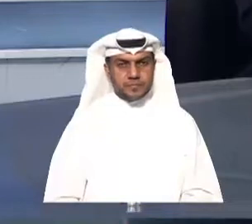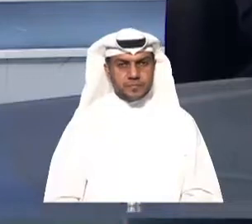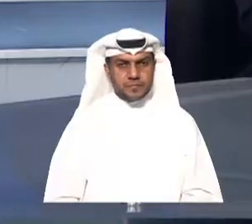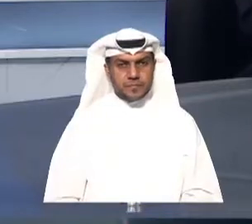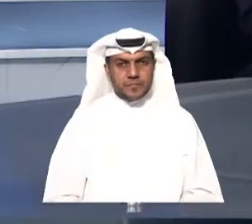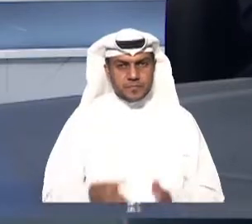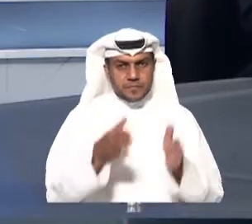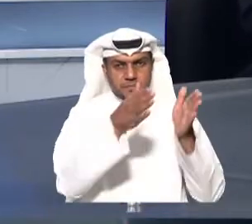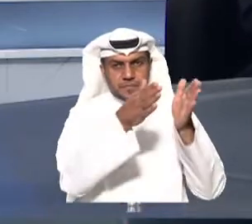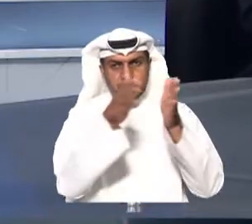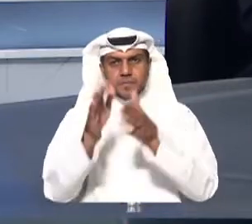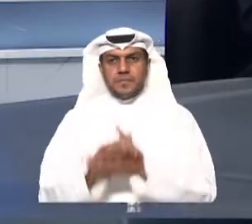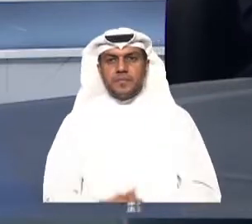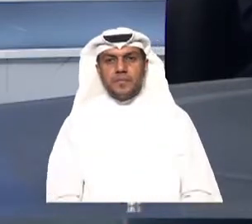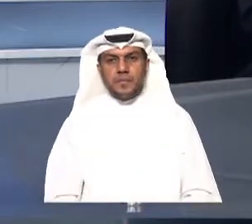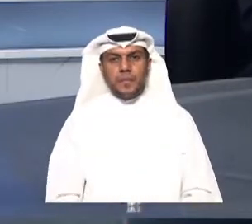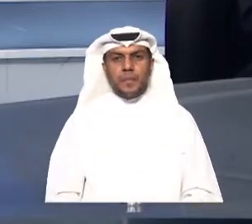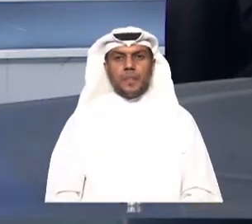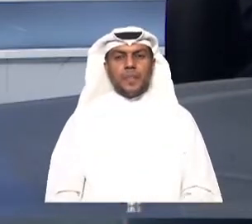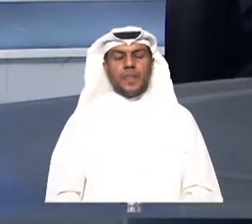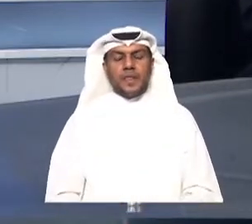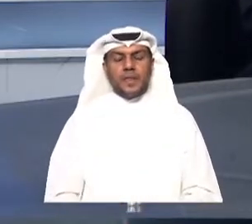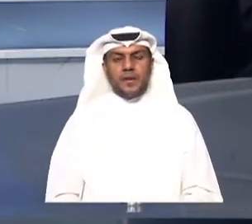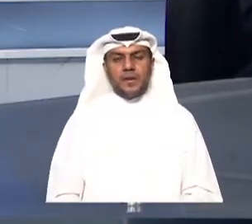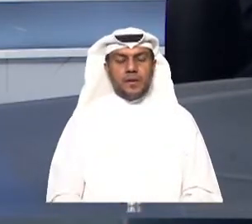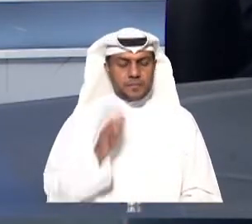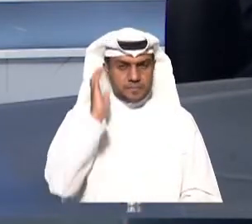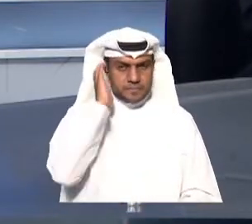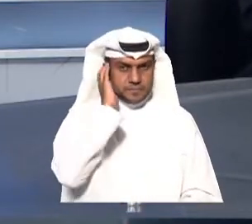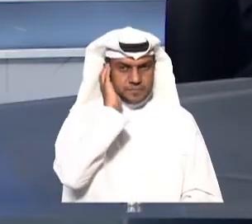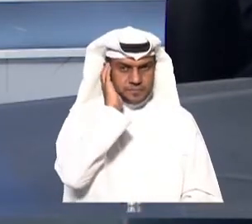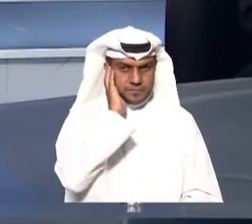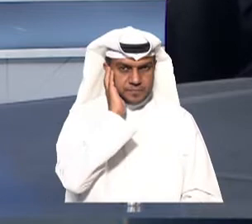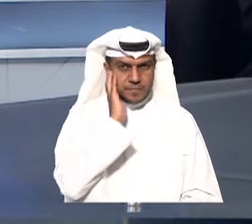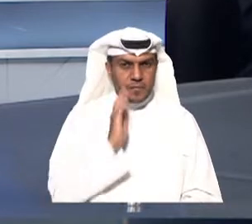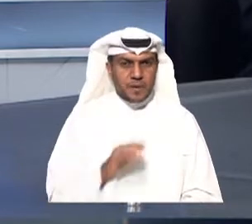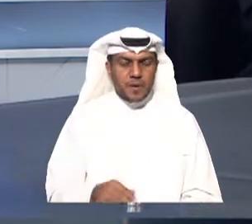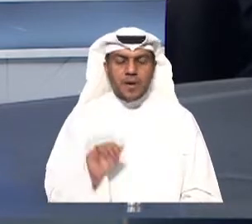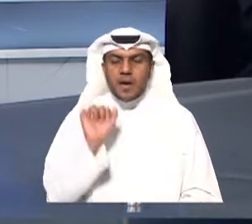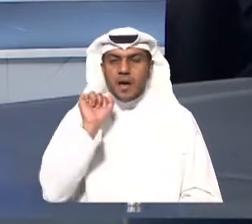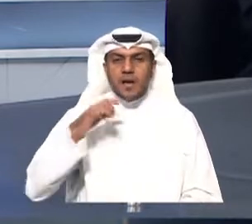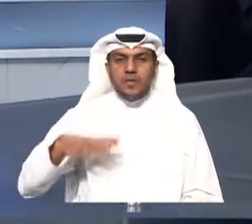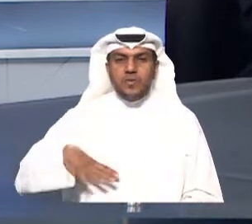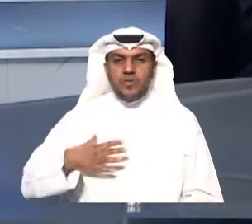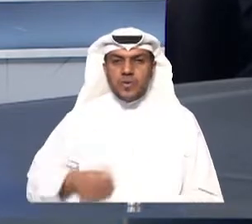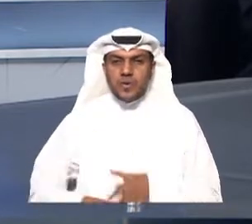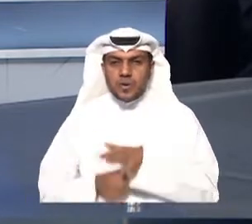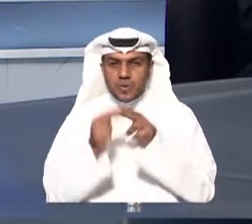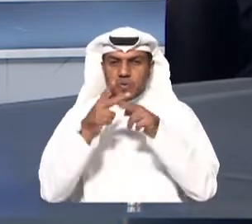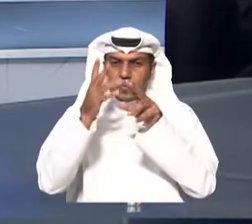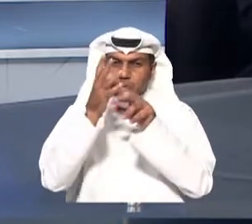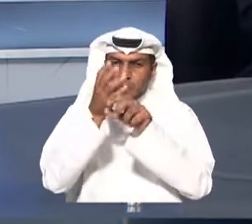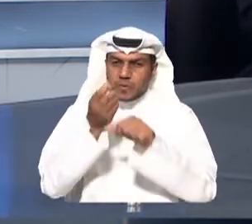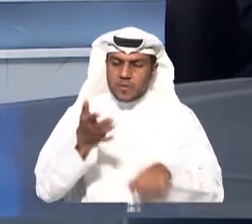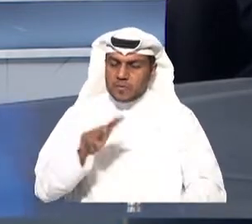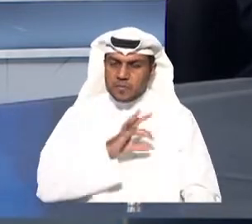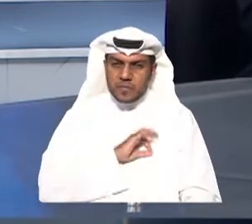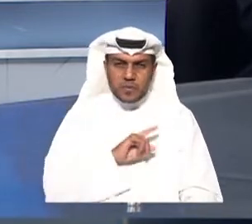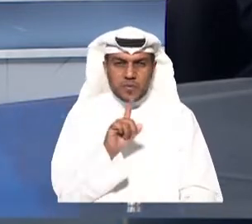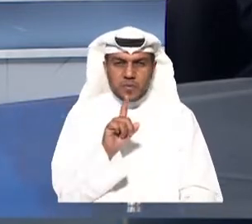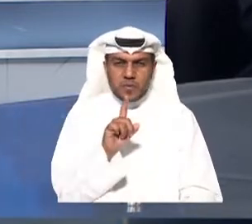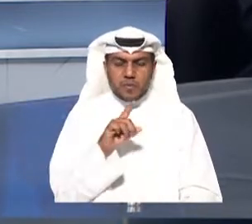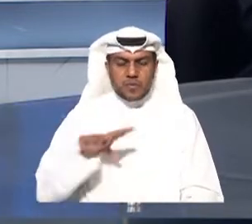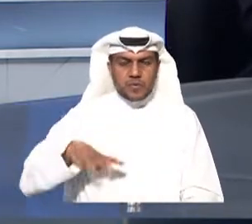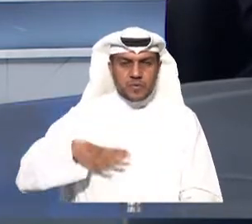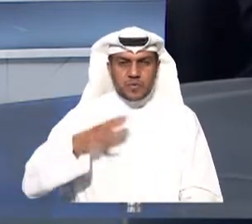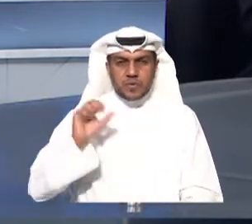عمت مشاعر الحزن والأسى أرجاء السودان لرحيل سمو أمير البلاد شيخ صباح الأحمد الجابر الصباح طيب الله ثراه. نعم،